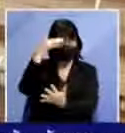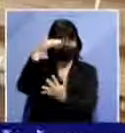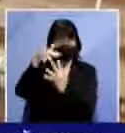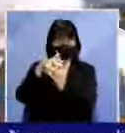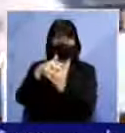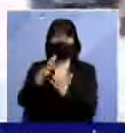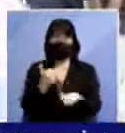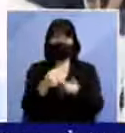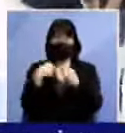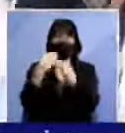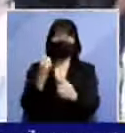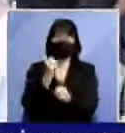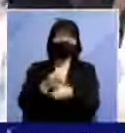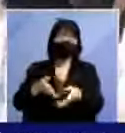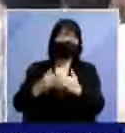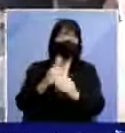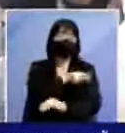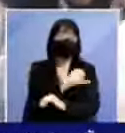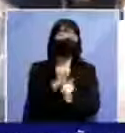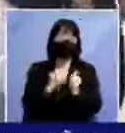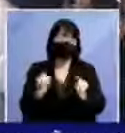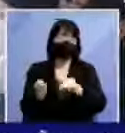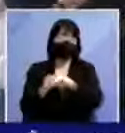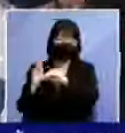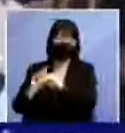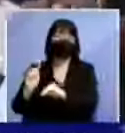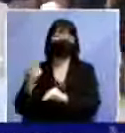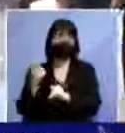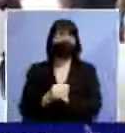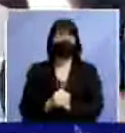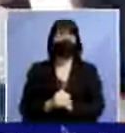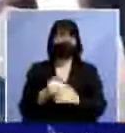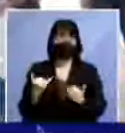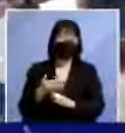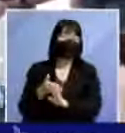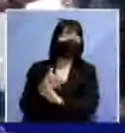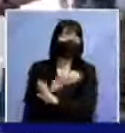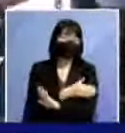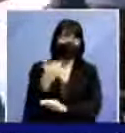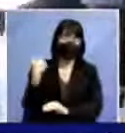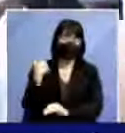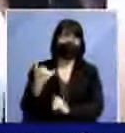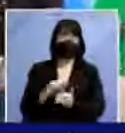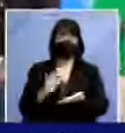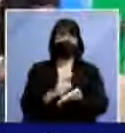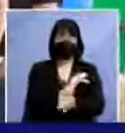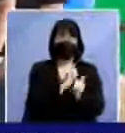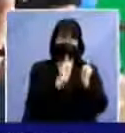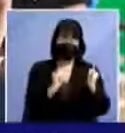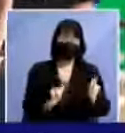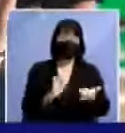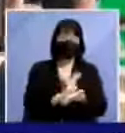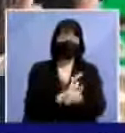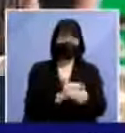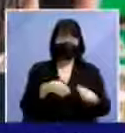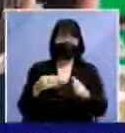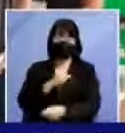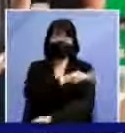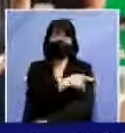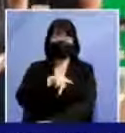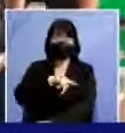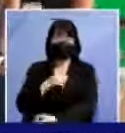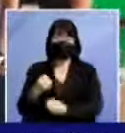นุนโรงพยาบาลสนามอีกด้วยโดยก่อนหน้านี้นะครับทางมาดามฟินเนี่ยได้มีการมอบเตียงกระดาษให้กับโรงพยาบาลพุทธชินราชพิษณุโลก